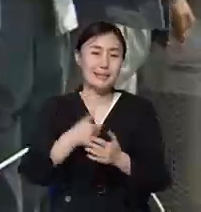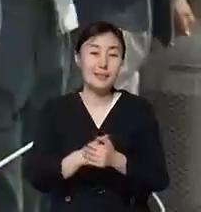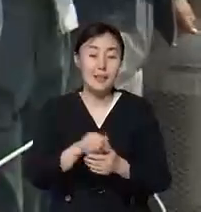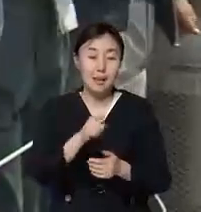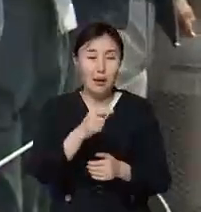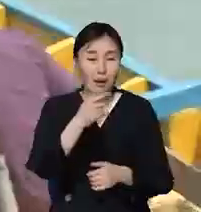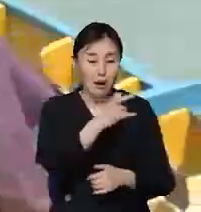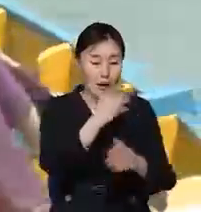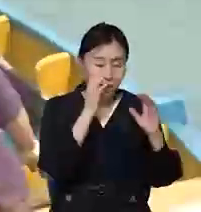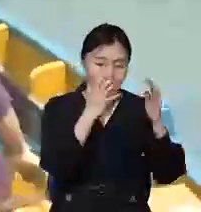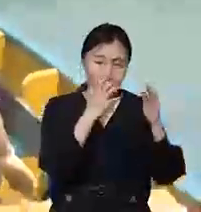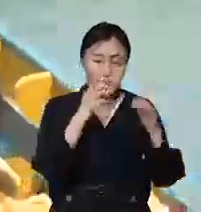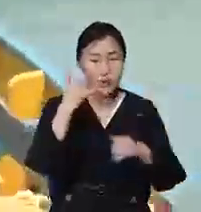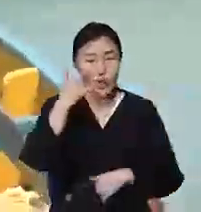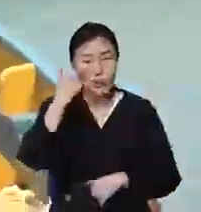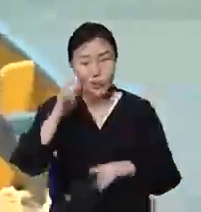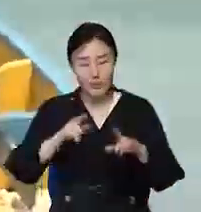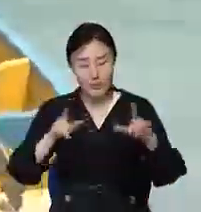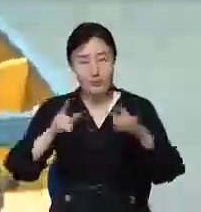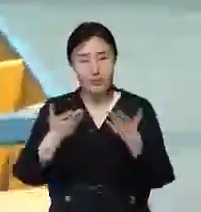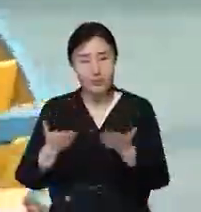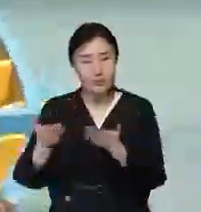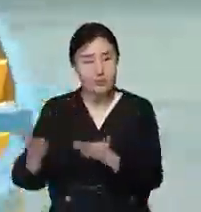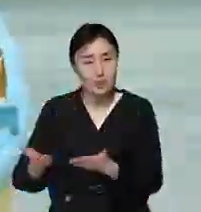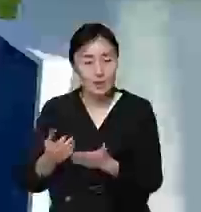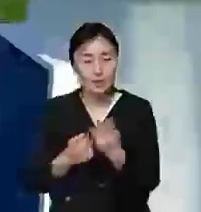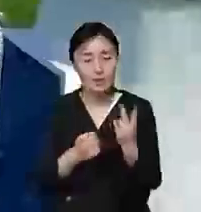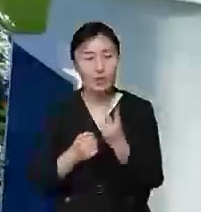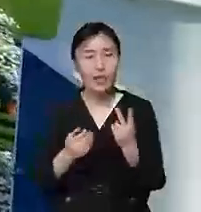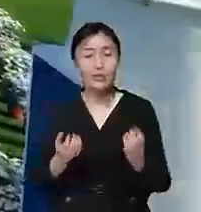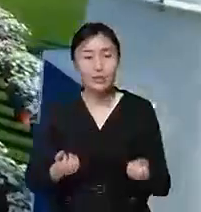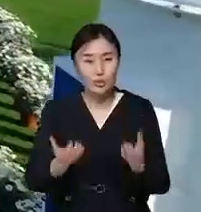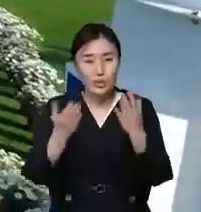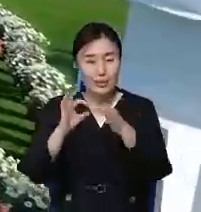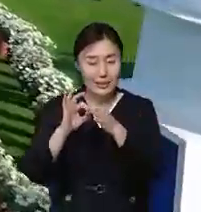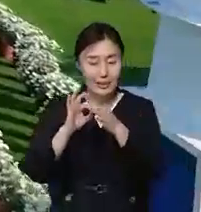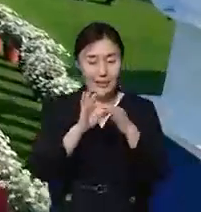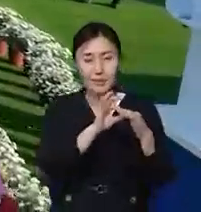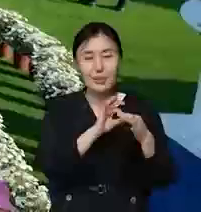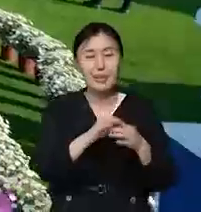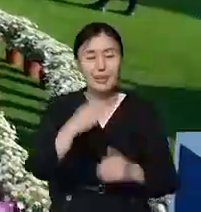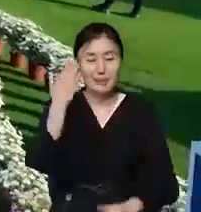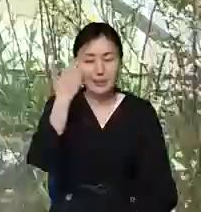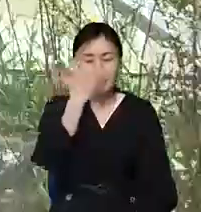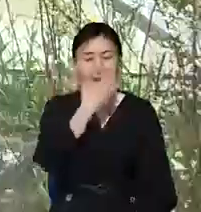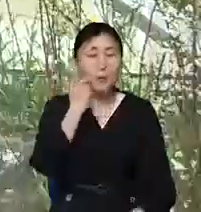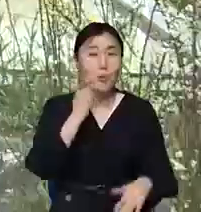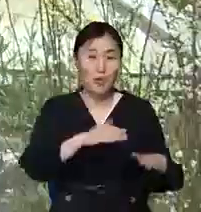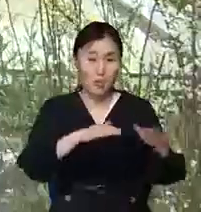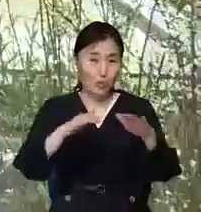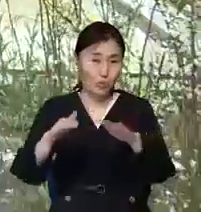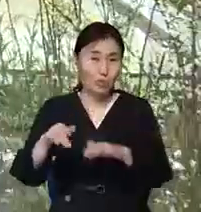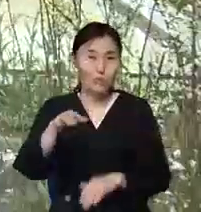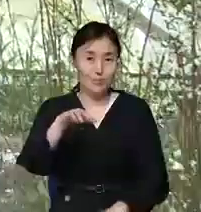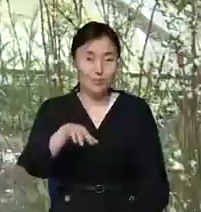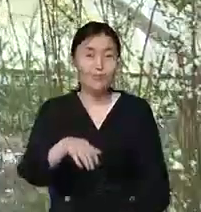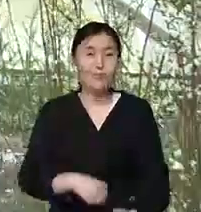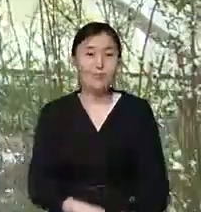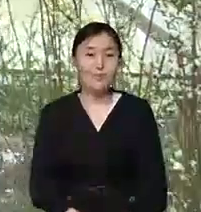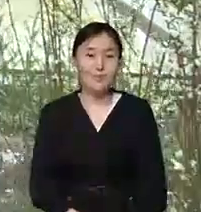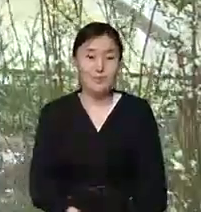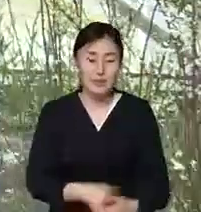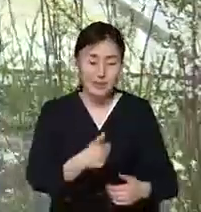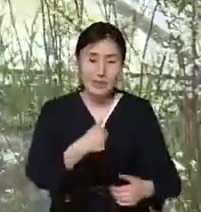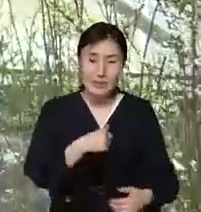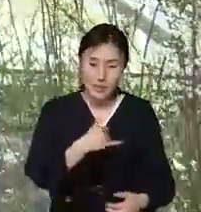어린이날에서 어버이날로 이어지는 연휴를 맞아 두 개의 축제가 동시에 열리는 청정수도 완도. 자녀와 부모가 함께